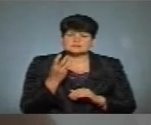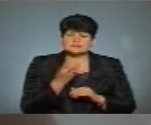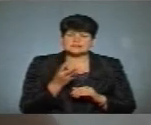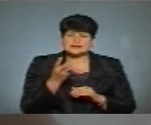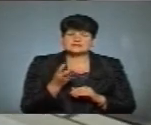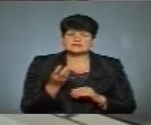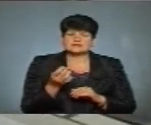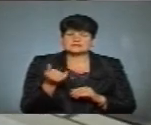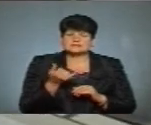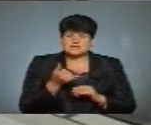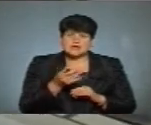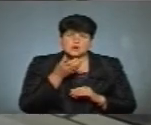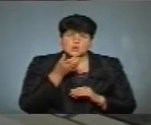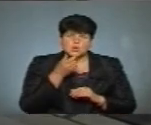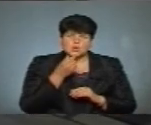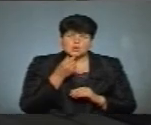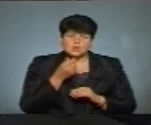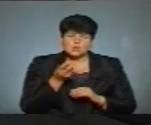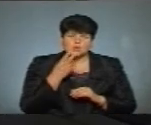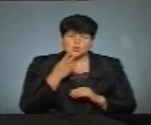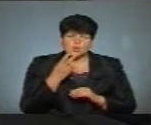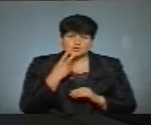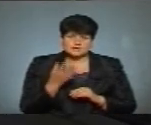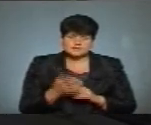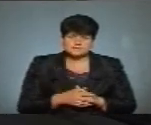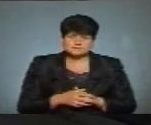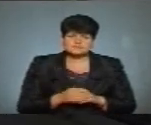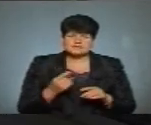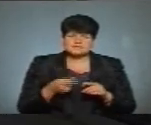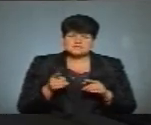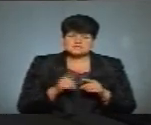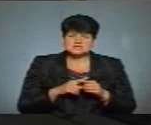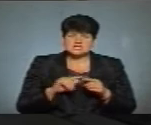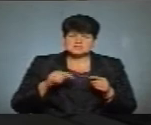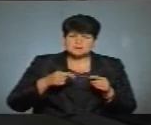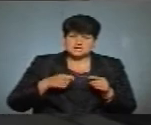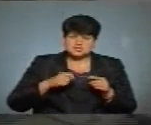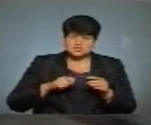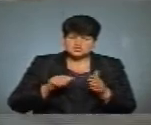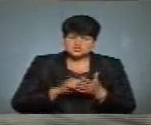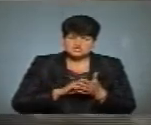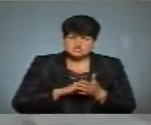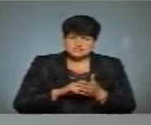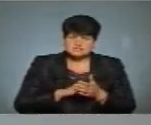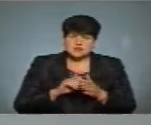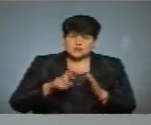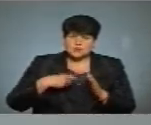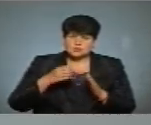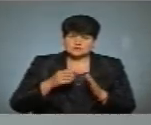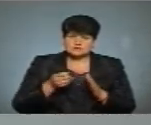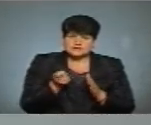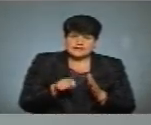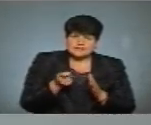років. Пристрій для користування люлькою. Це шпилька, якою вичищати люльку, це ложечка, якою